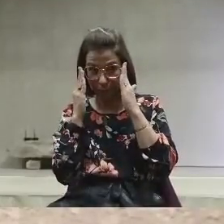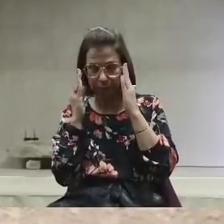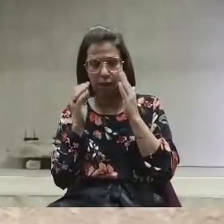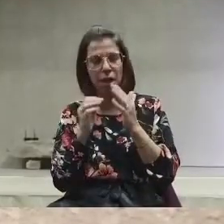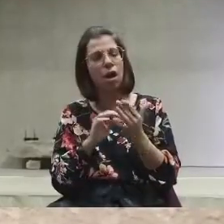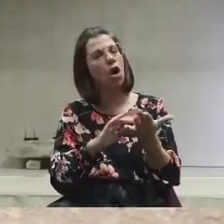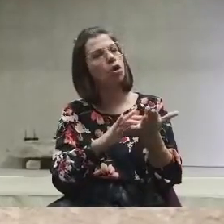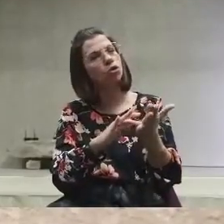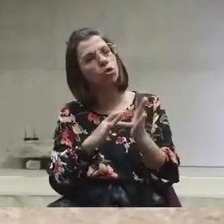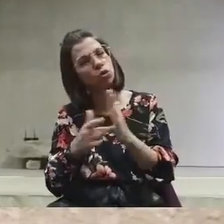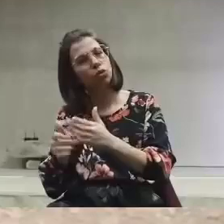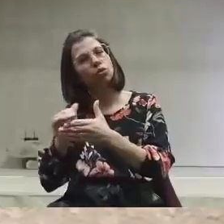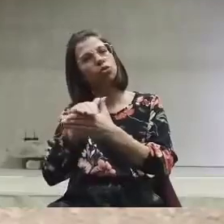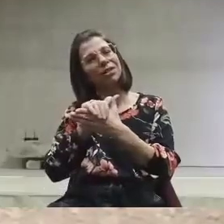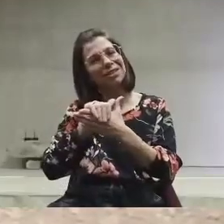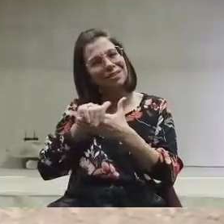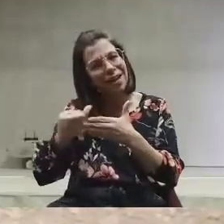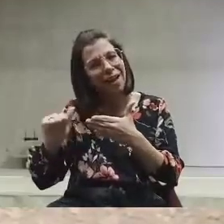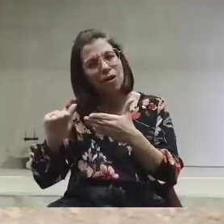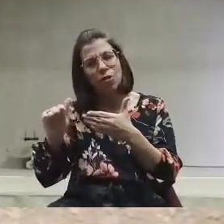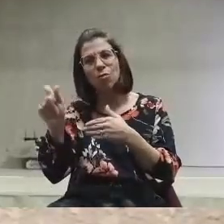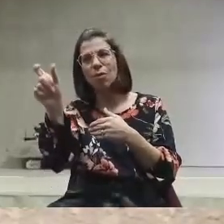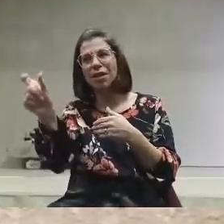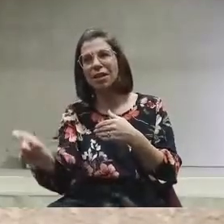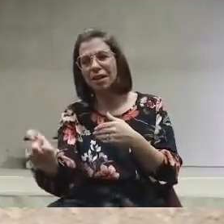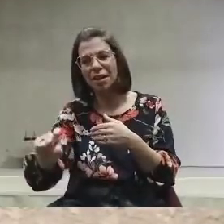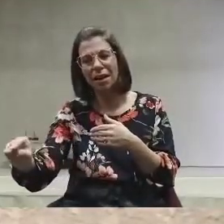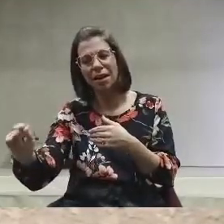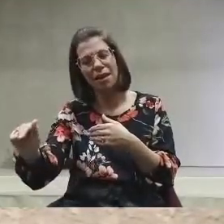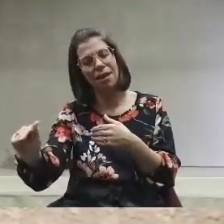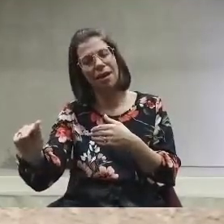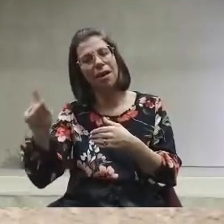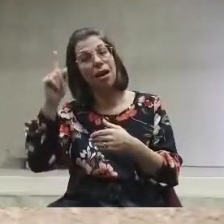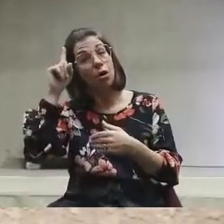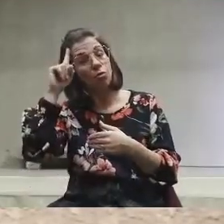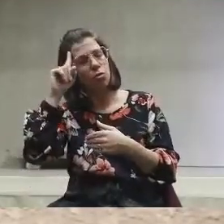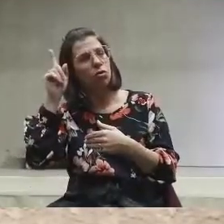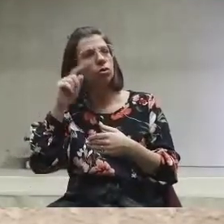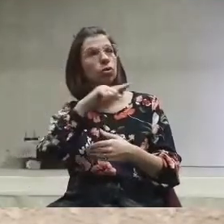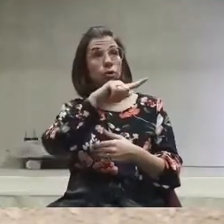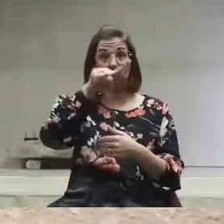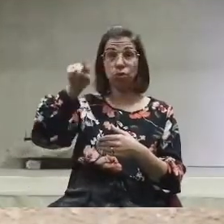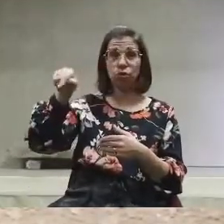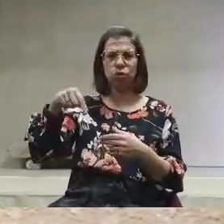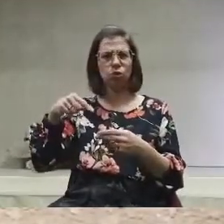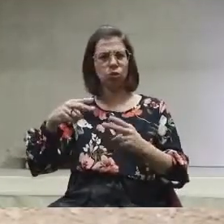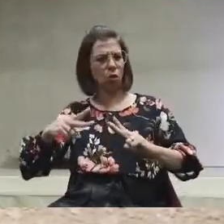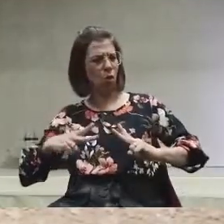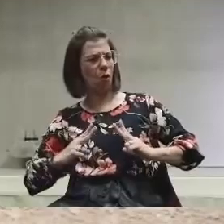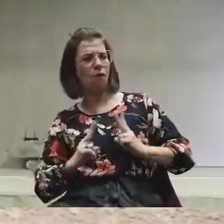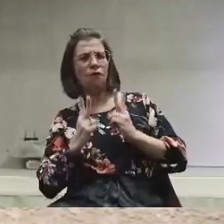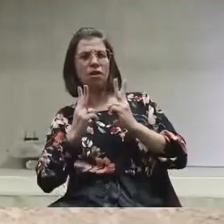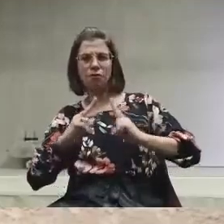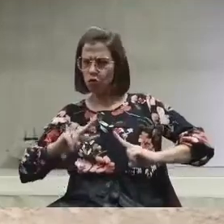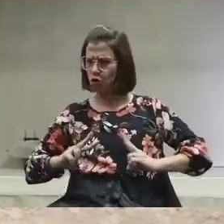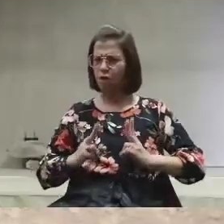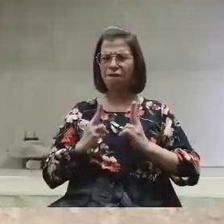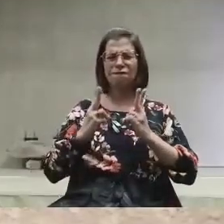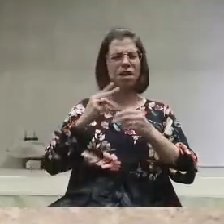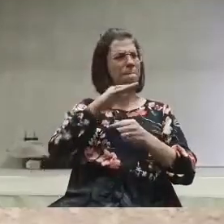été accompli pour que nous puissions vivre une vie abondante, une vie puissante, une vie